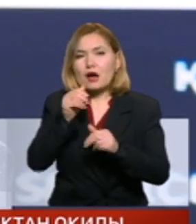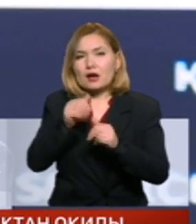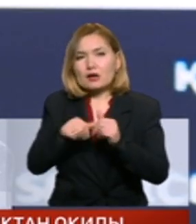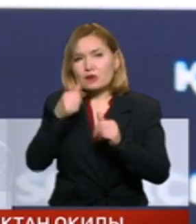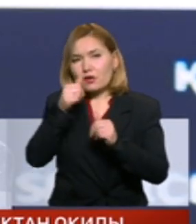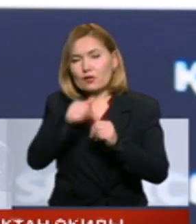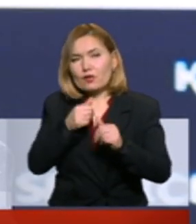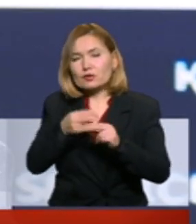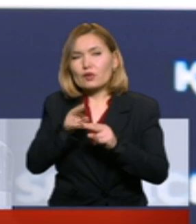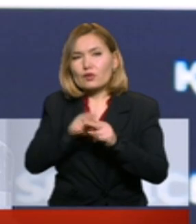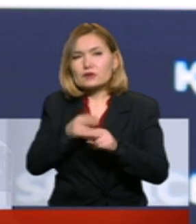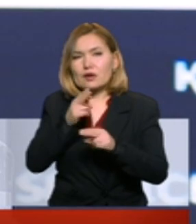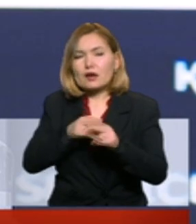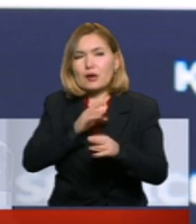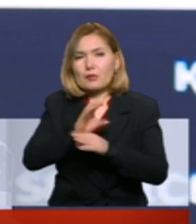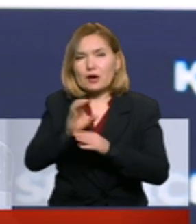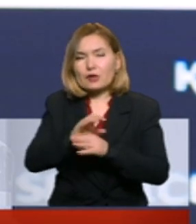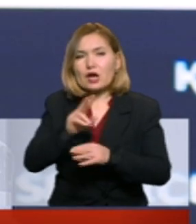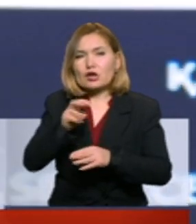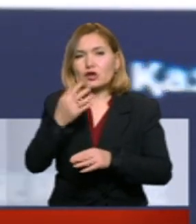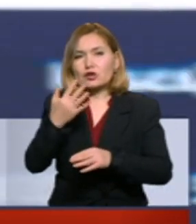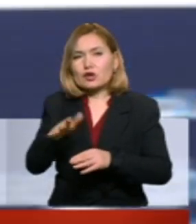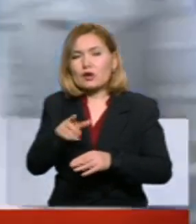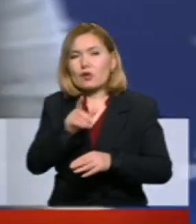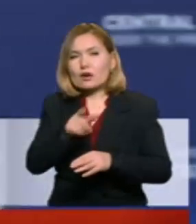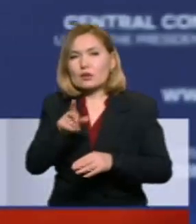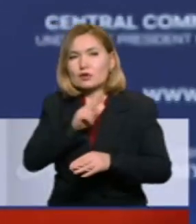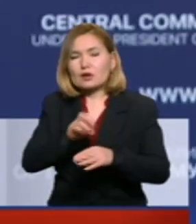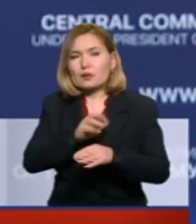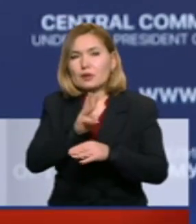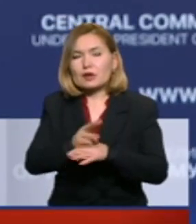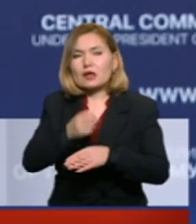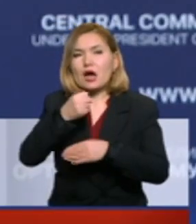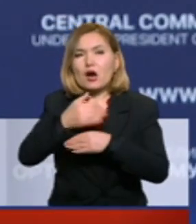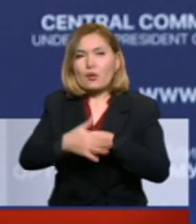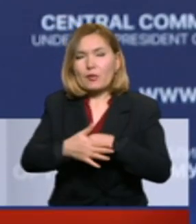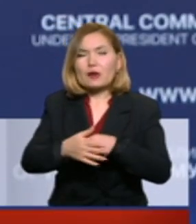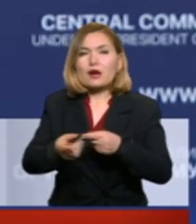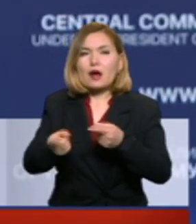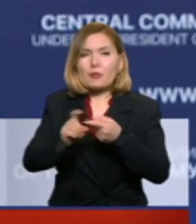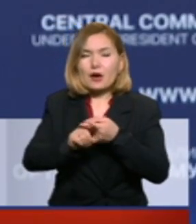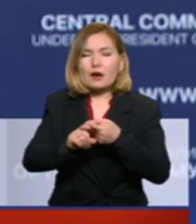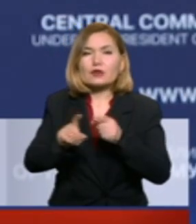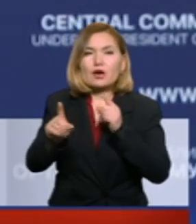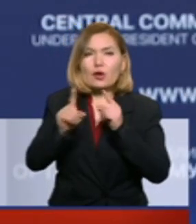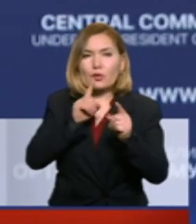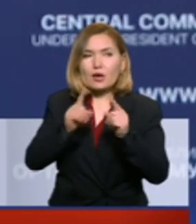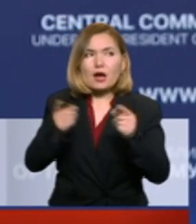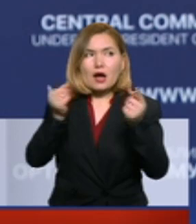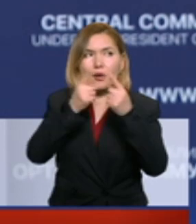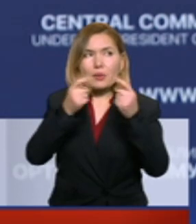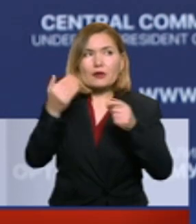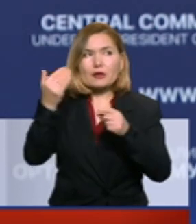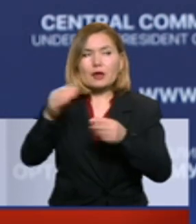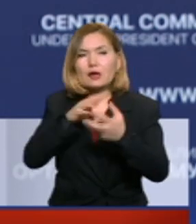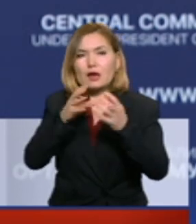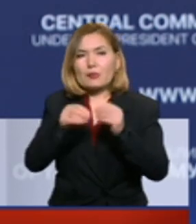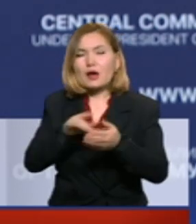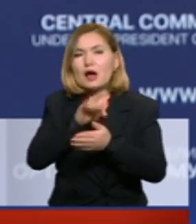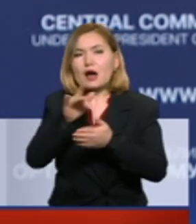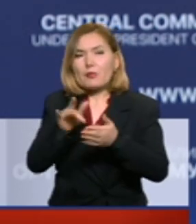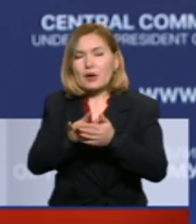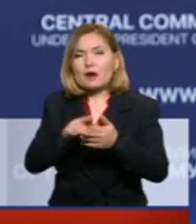береді. 250-ге жоқ адамды жұмыспен қамтып отыр. Орталық коммуникациялар қызметі алаңында мәлімдеме жасаған Ғабит Сыздықбеков